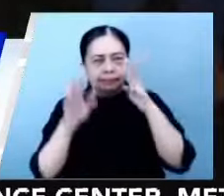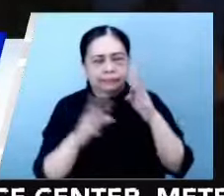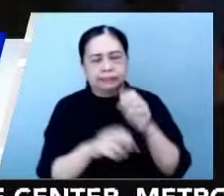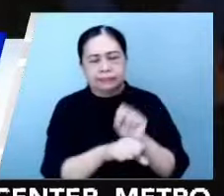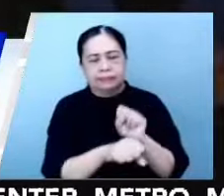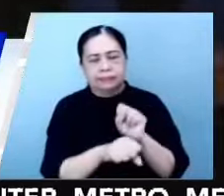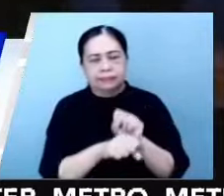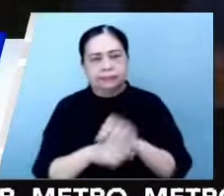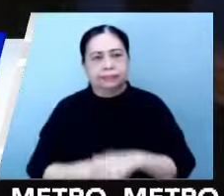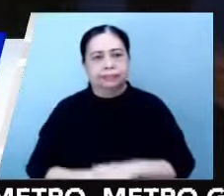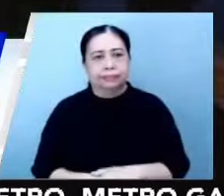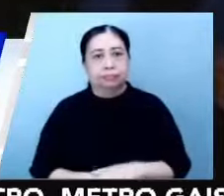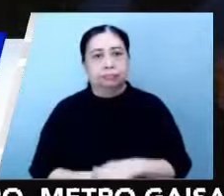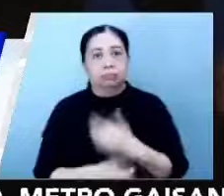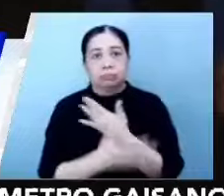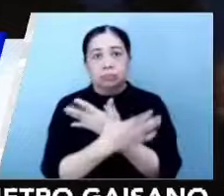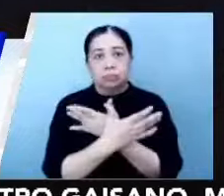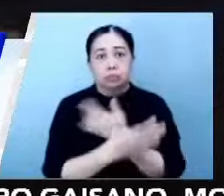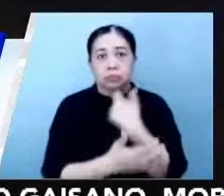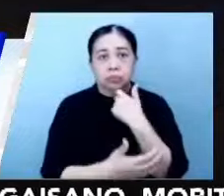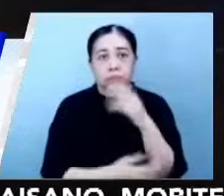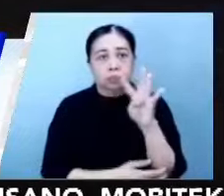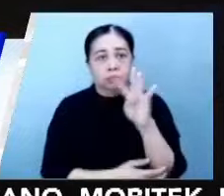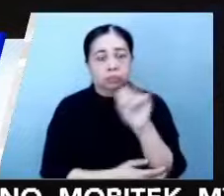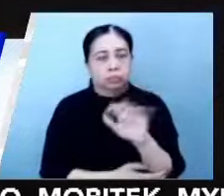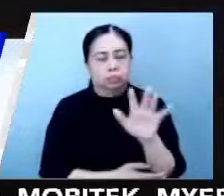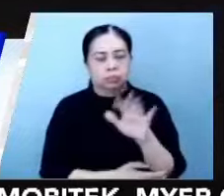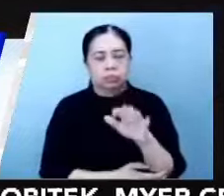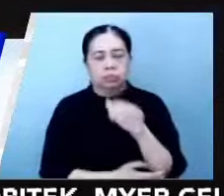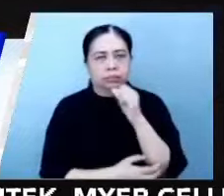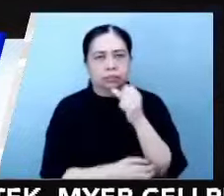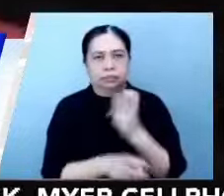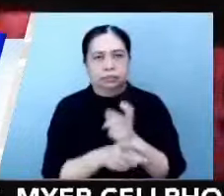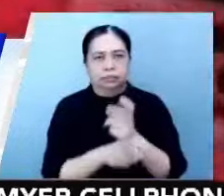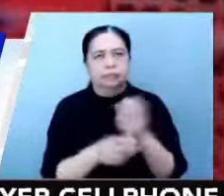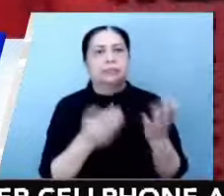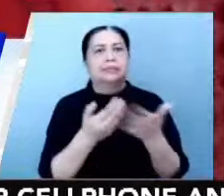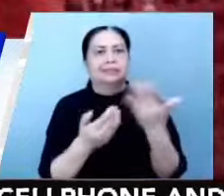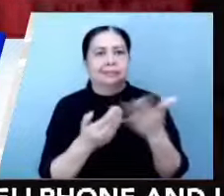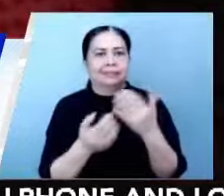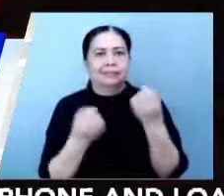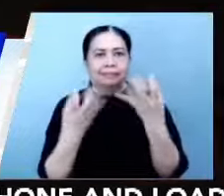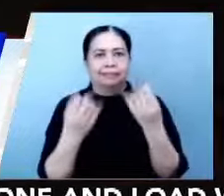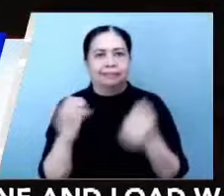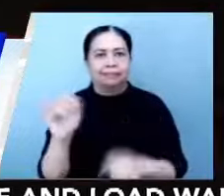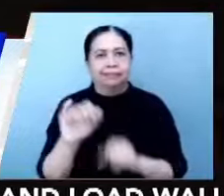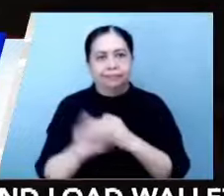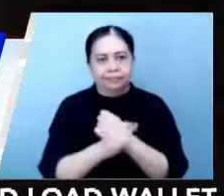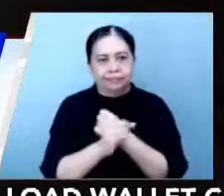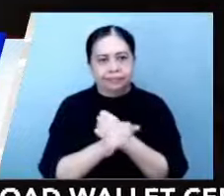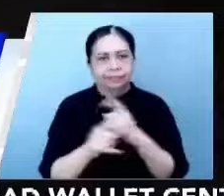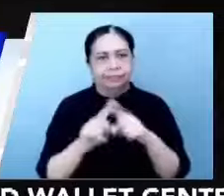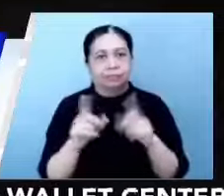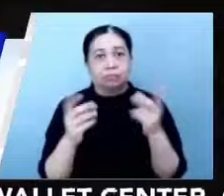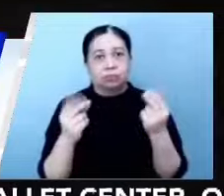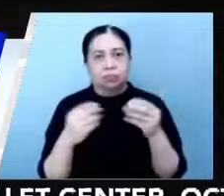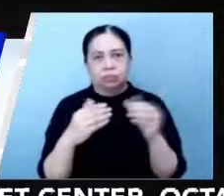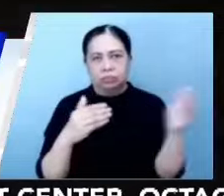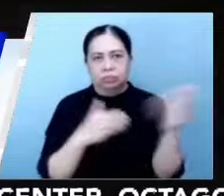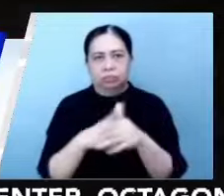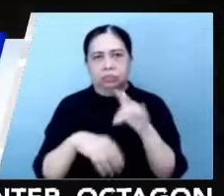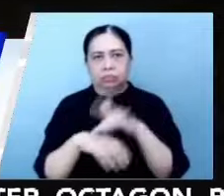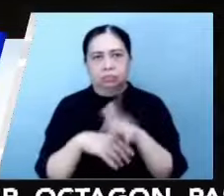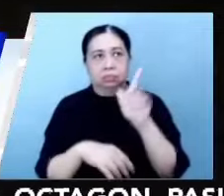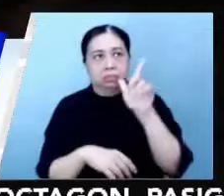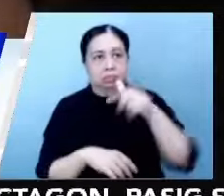nahirapang sumakay kaninang alas 4 ng umaga dahil maraming bumabiyaheng jeep. Pero ang ilan mas inagahan na raw dahil baka malate sa trabaho